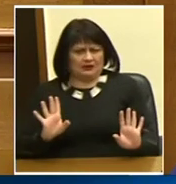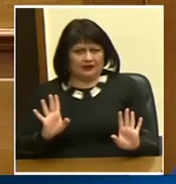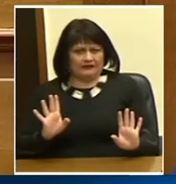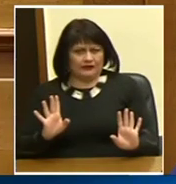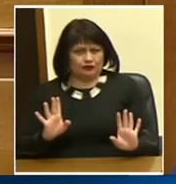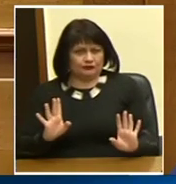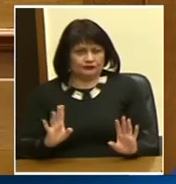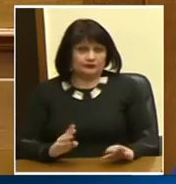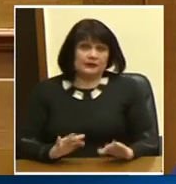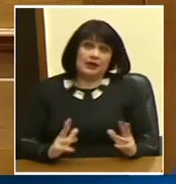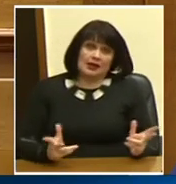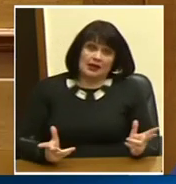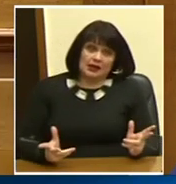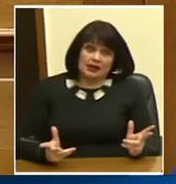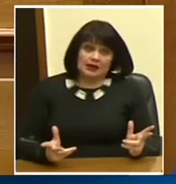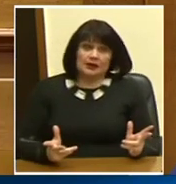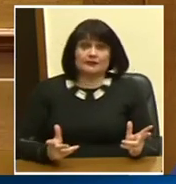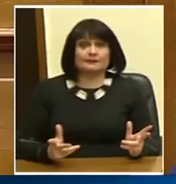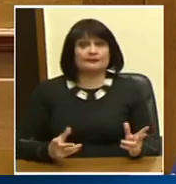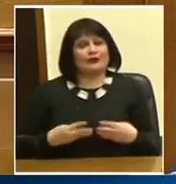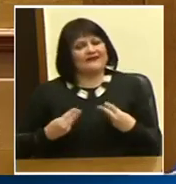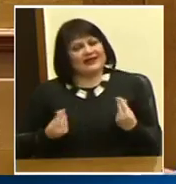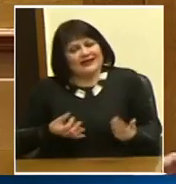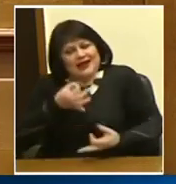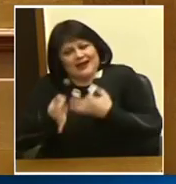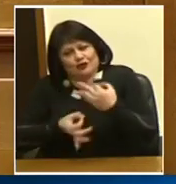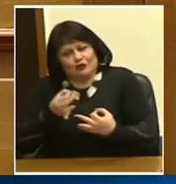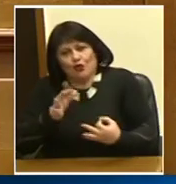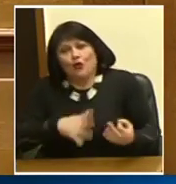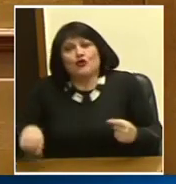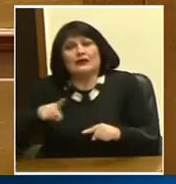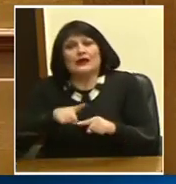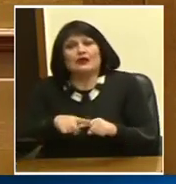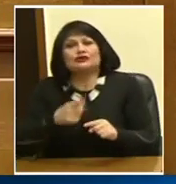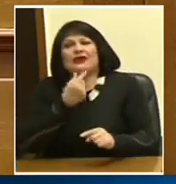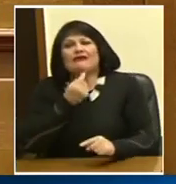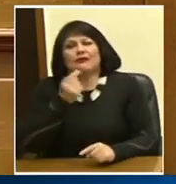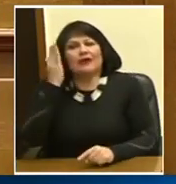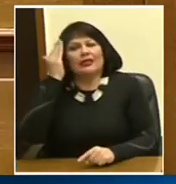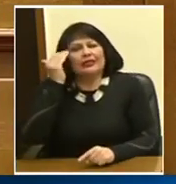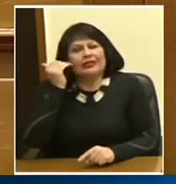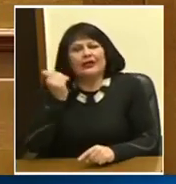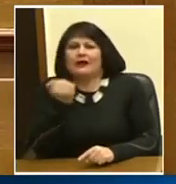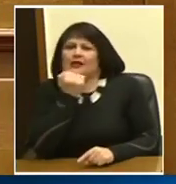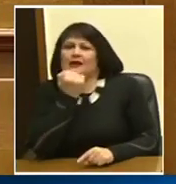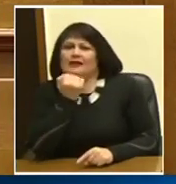Ή που έχουν την άποψη, για να είμαι πιο ευγενικός, ότι ο λαός παρασύρεται εύκολα, ότι κάνει λάθη.